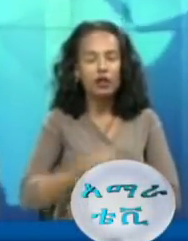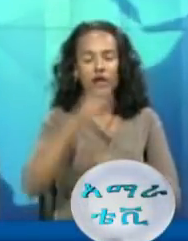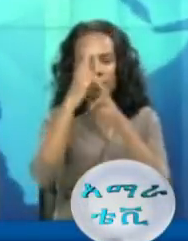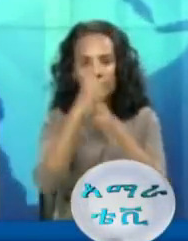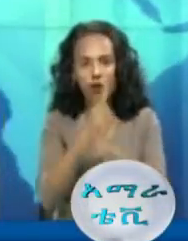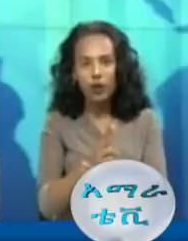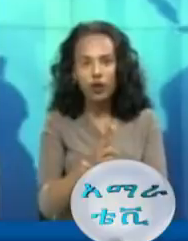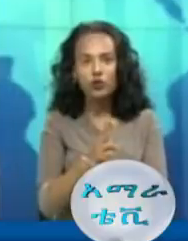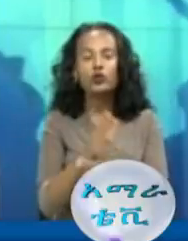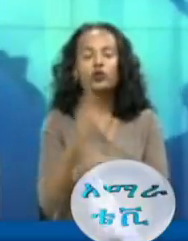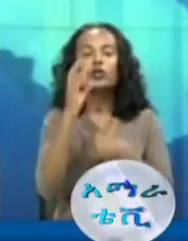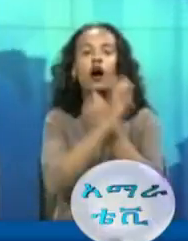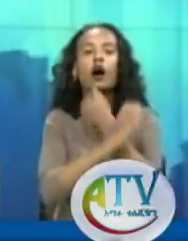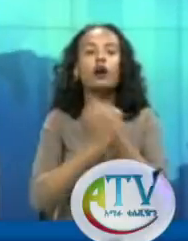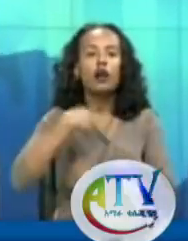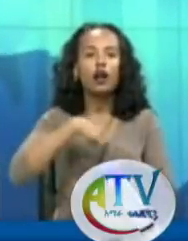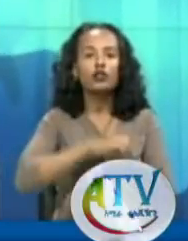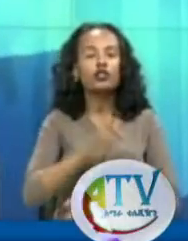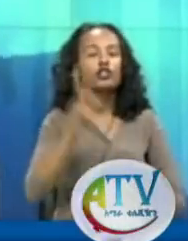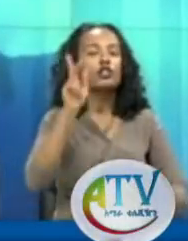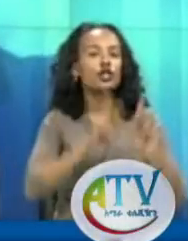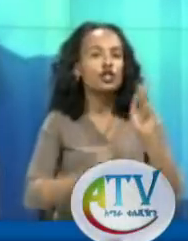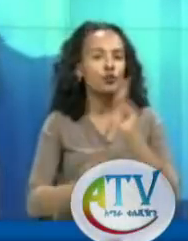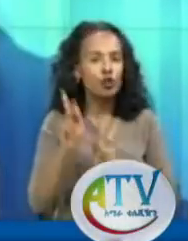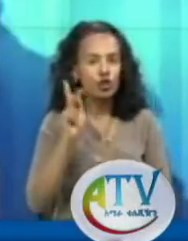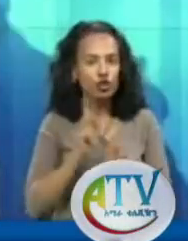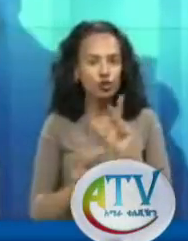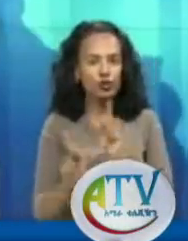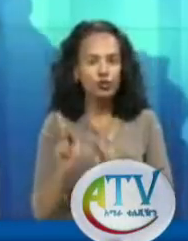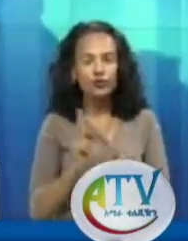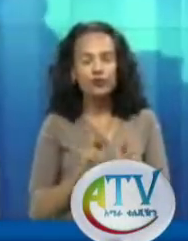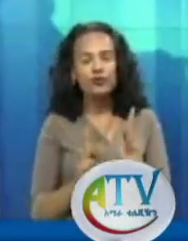የተከበራችሁ የሀገራችን ሕዝቦች፣